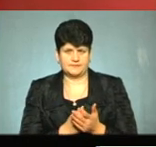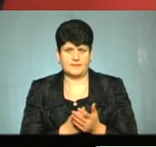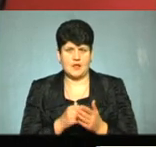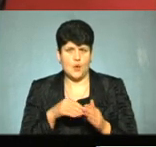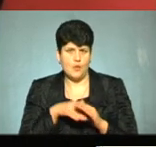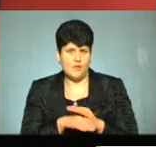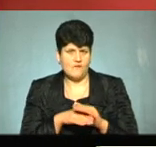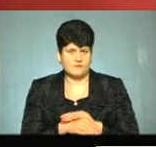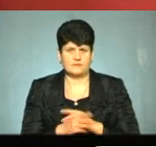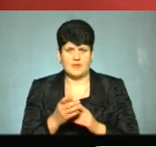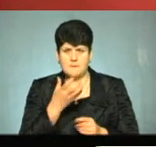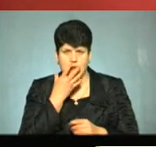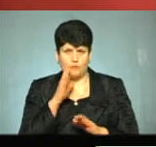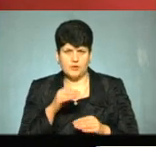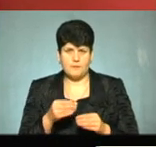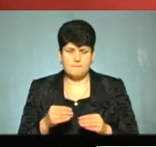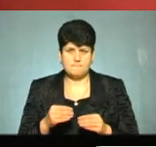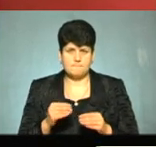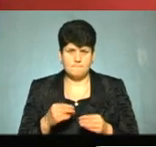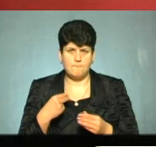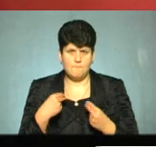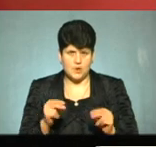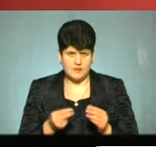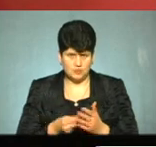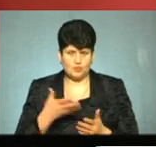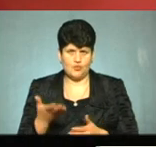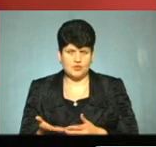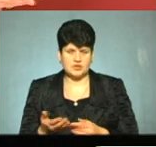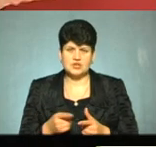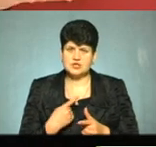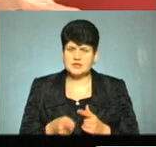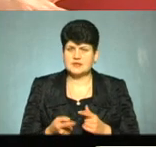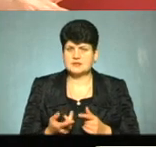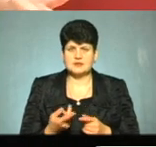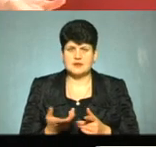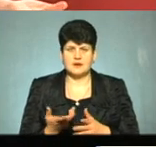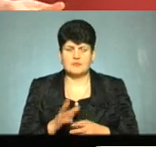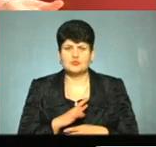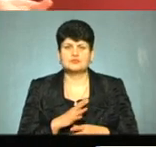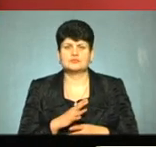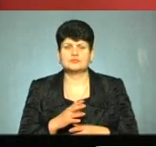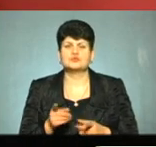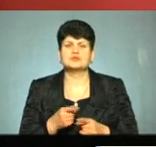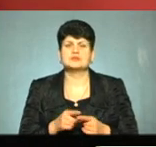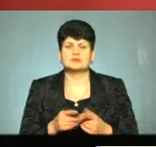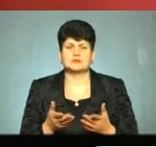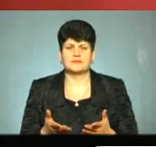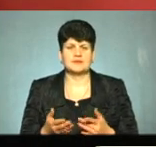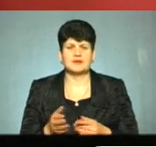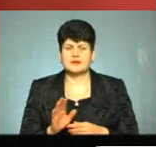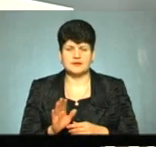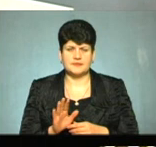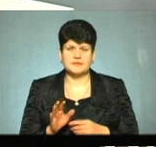притримують якусь певну кількість масок, аби потім їх продати по завищеній ціні? Чи це був ажіотаж, коли розкупили маски? Тобто, як ні,